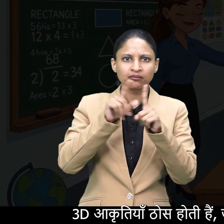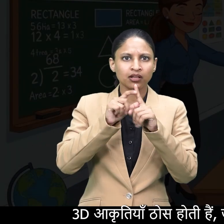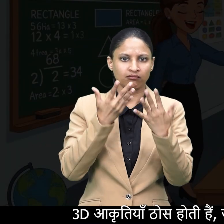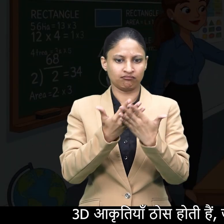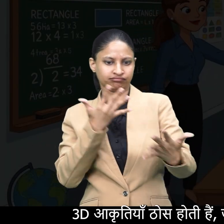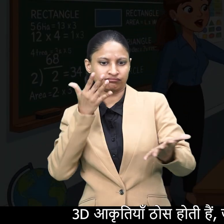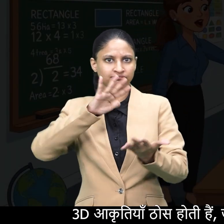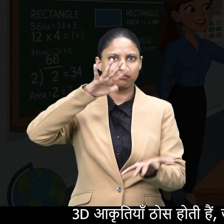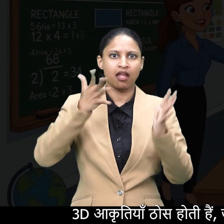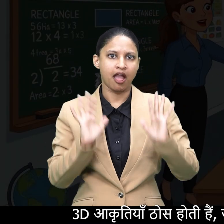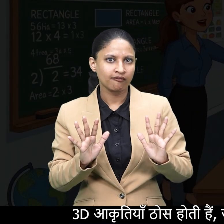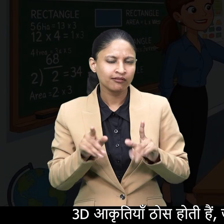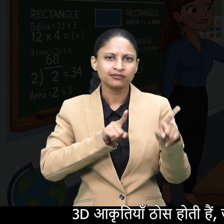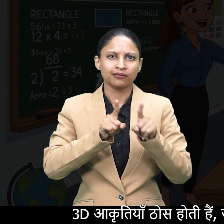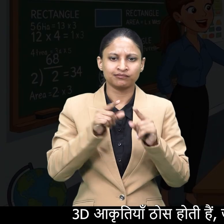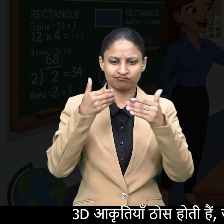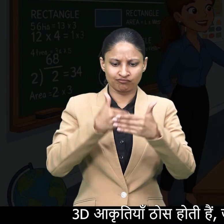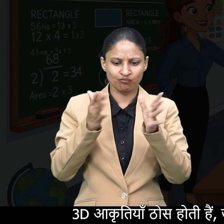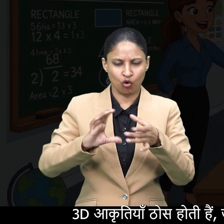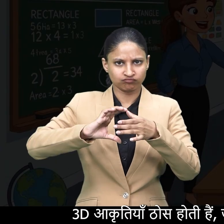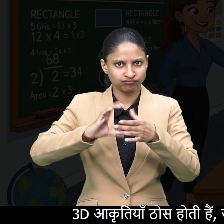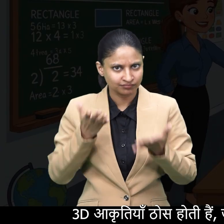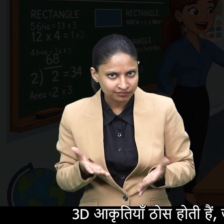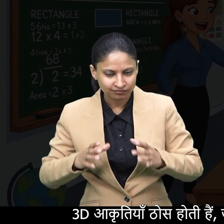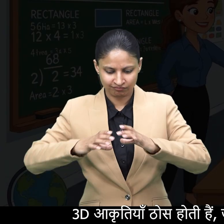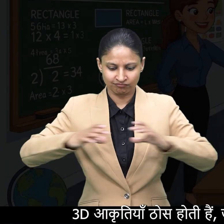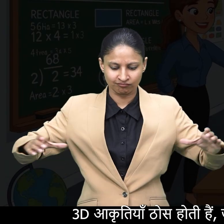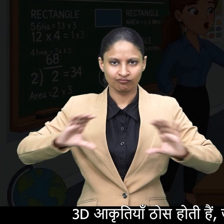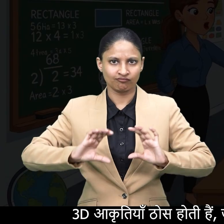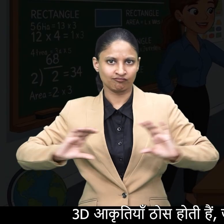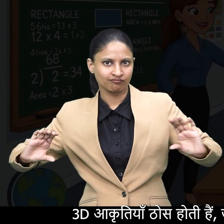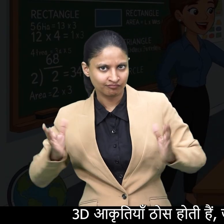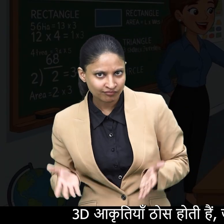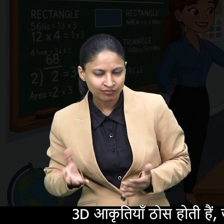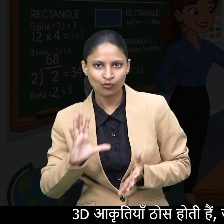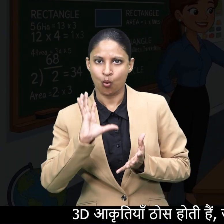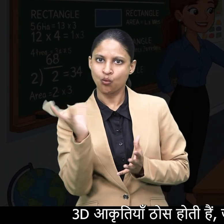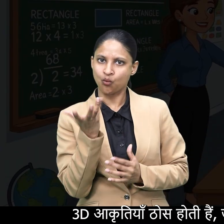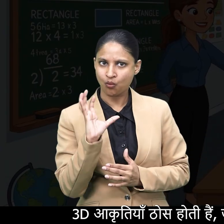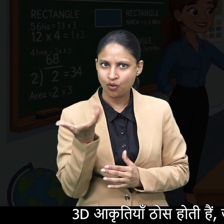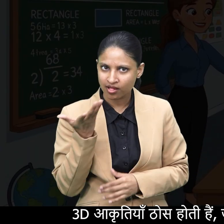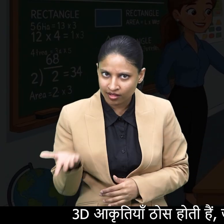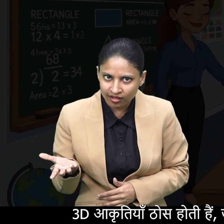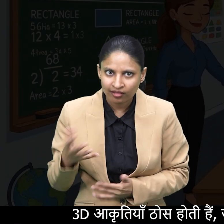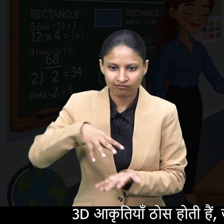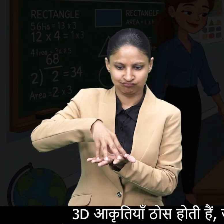3D आकृतियां ठोस होती है, जैसे घन, घनाभ, गोले, शंकु, बेलन और पिरामिड।